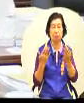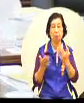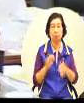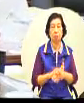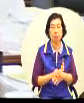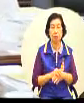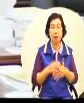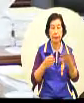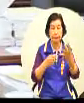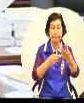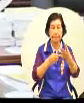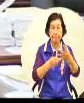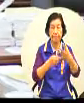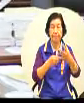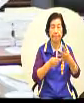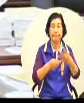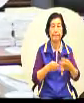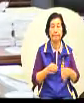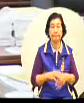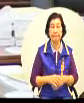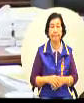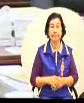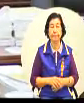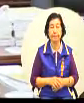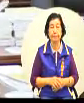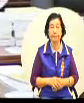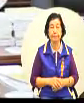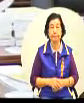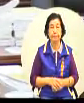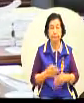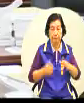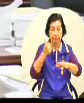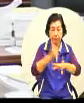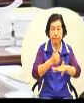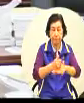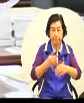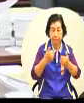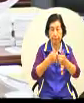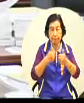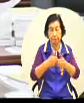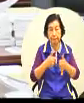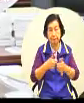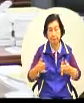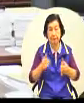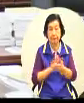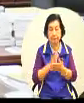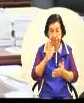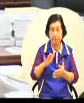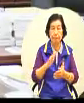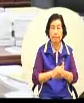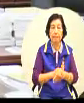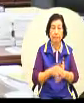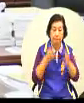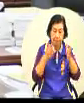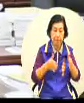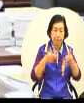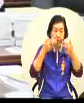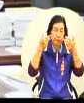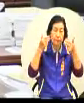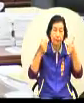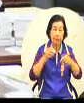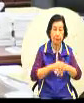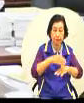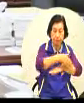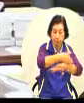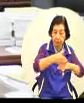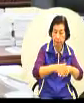第四个议题，我就任议员之后，我对原乡的资源的建设非常